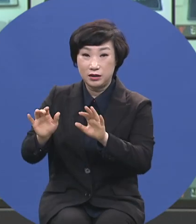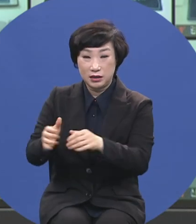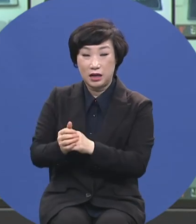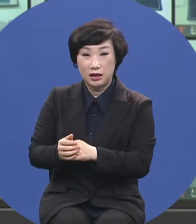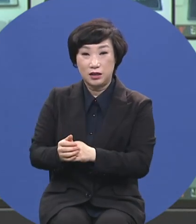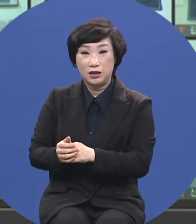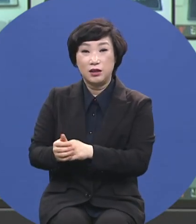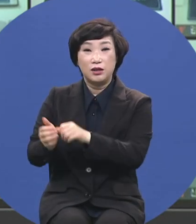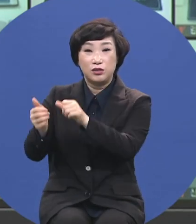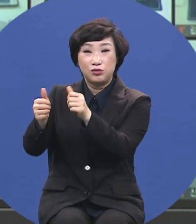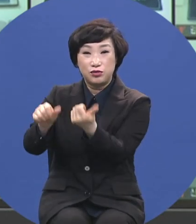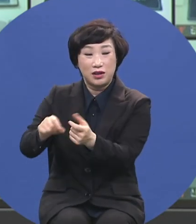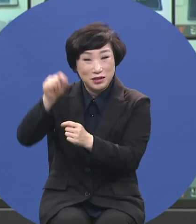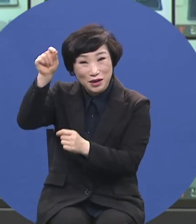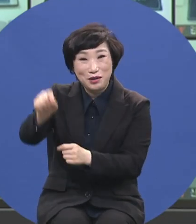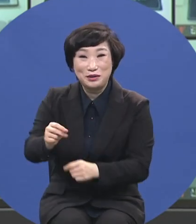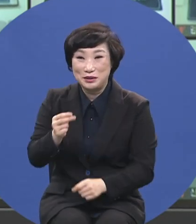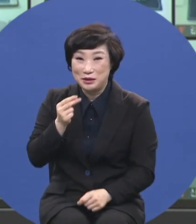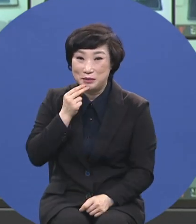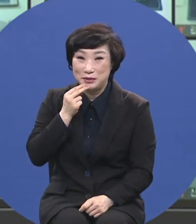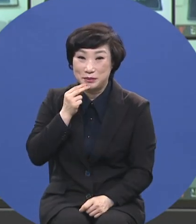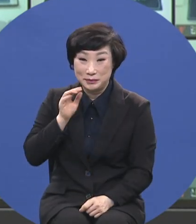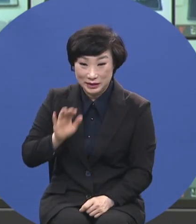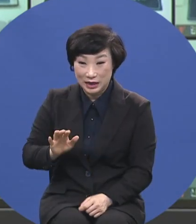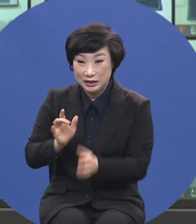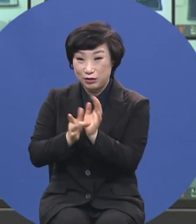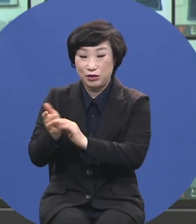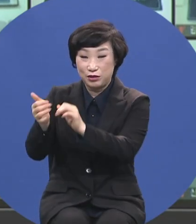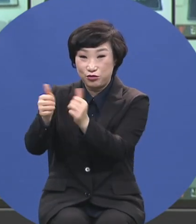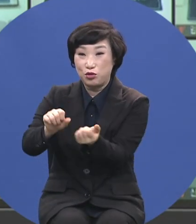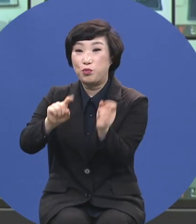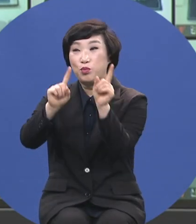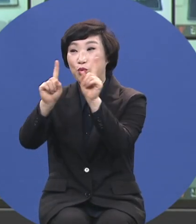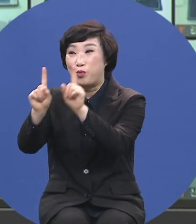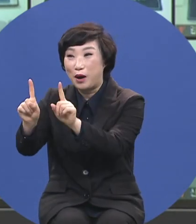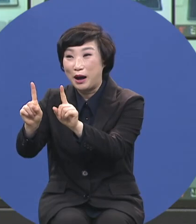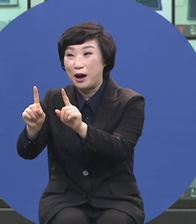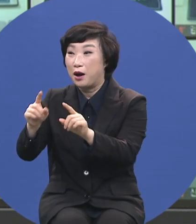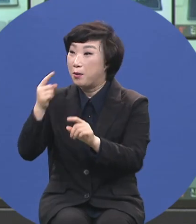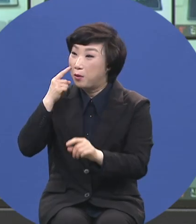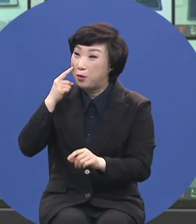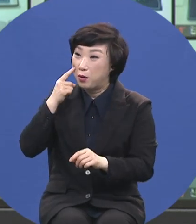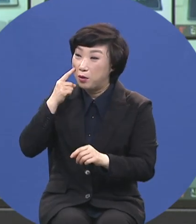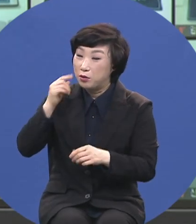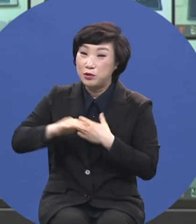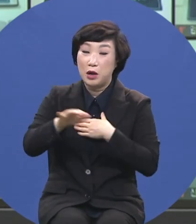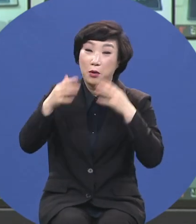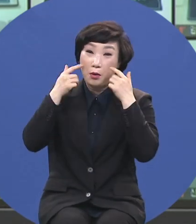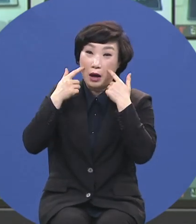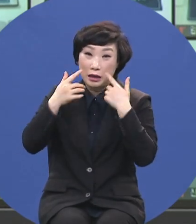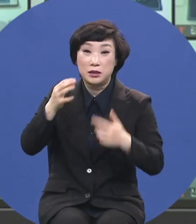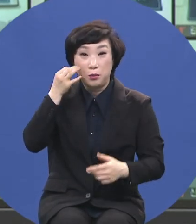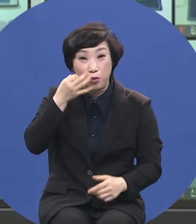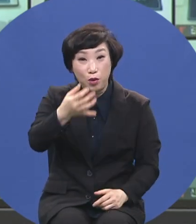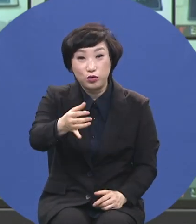영원히 죽일 수는 없음을 예수님의 죽으시고 부활하심을 통해서 우리에게 확실하게 보여주셨습니다.